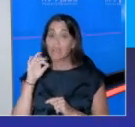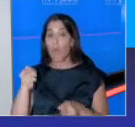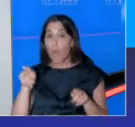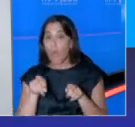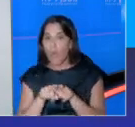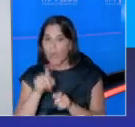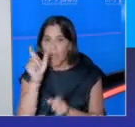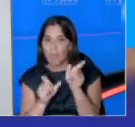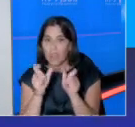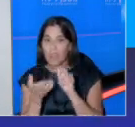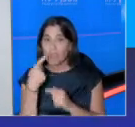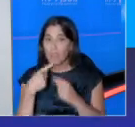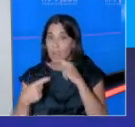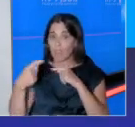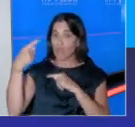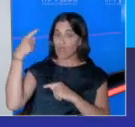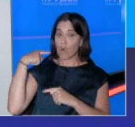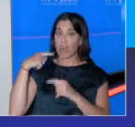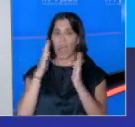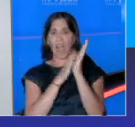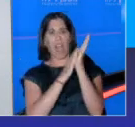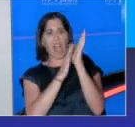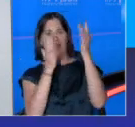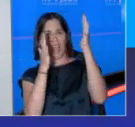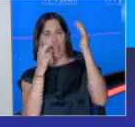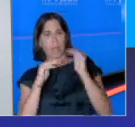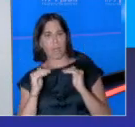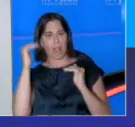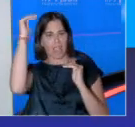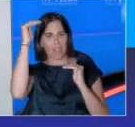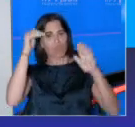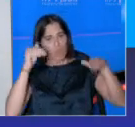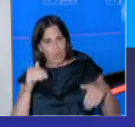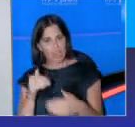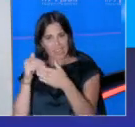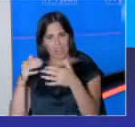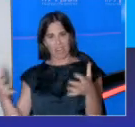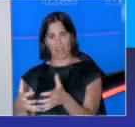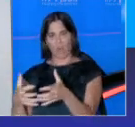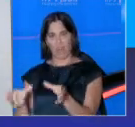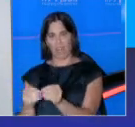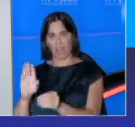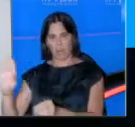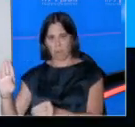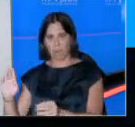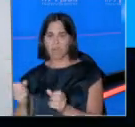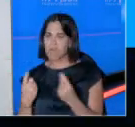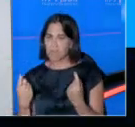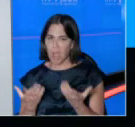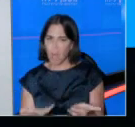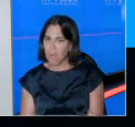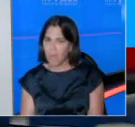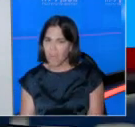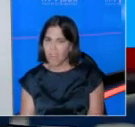שאותם אנשים לפני שנה מחאו כפיים לגנץ כשהוא נכנס לקואליציה. נכנס לקואליציה. מה קורה פה, תסבירי